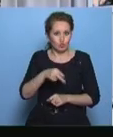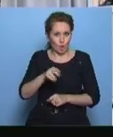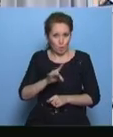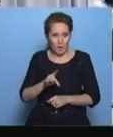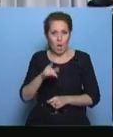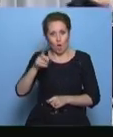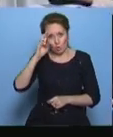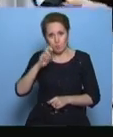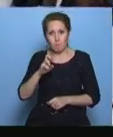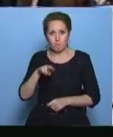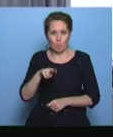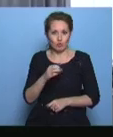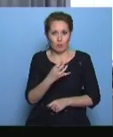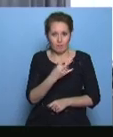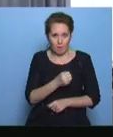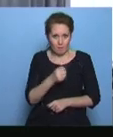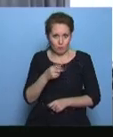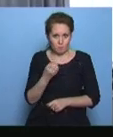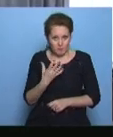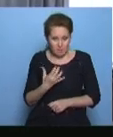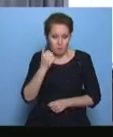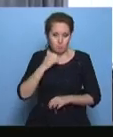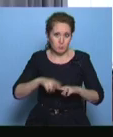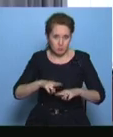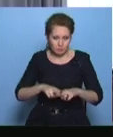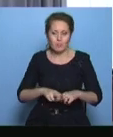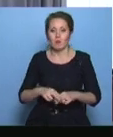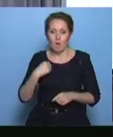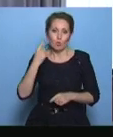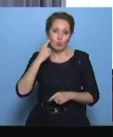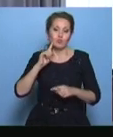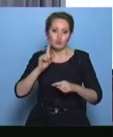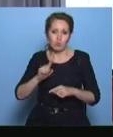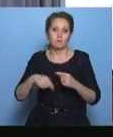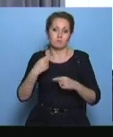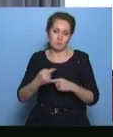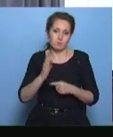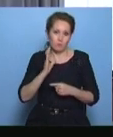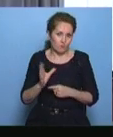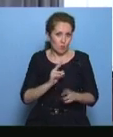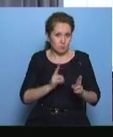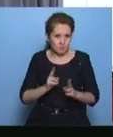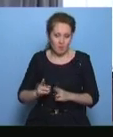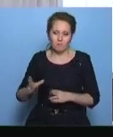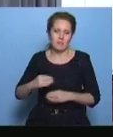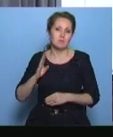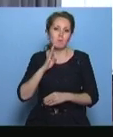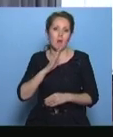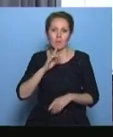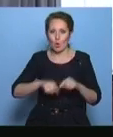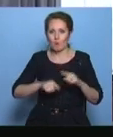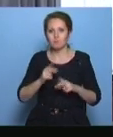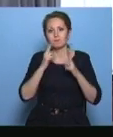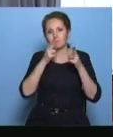– 3,5. К тому моменту, я думаю, что все стабилизируется. И мы наконец-то поедем, повидаемся с мамиными родственниками.